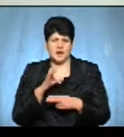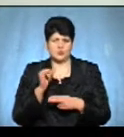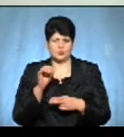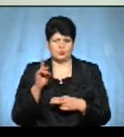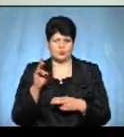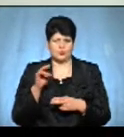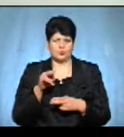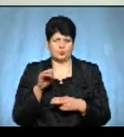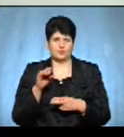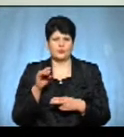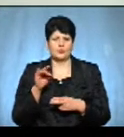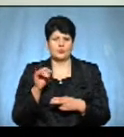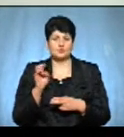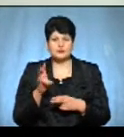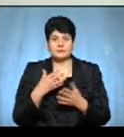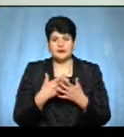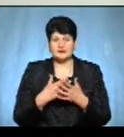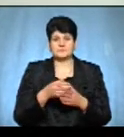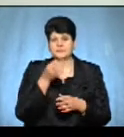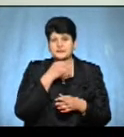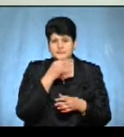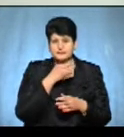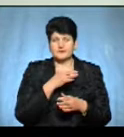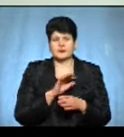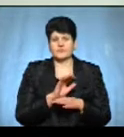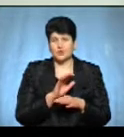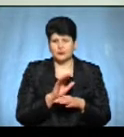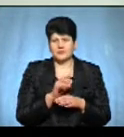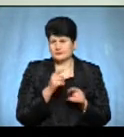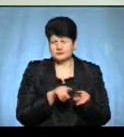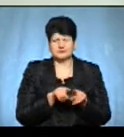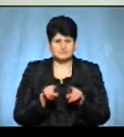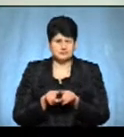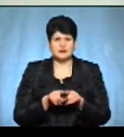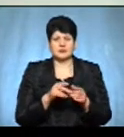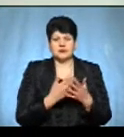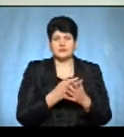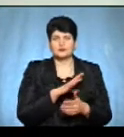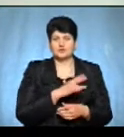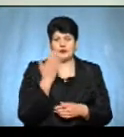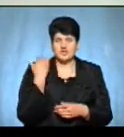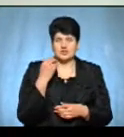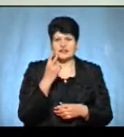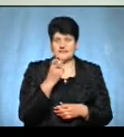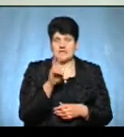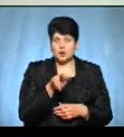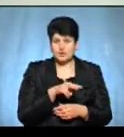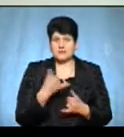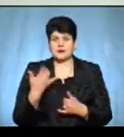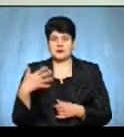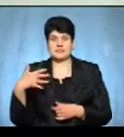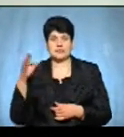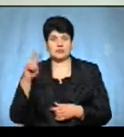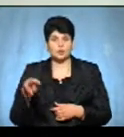має долю з цих закупівель, наприклад. Той самий препарат, той самий виробник коштував раніше $200, зараз 50,